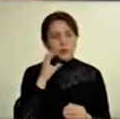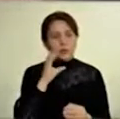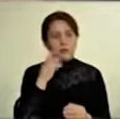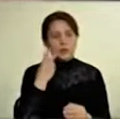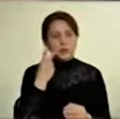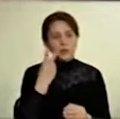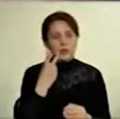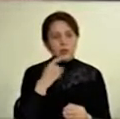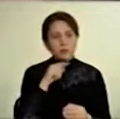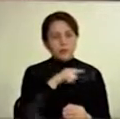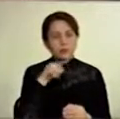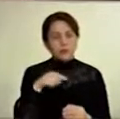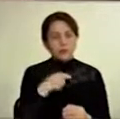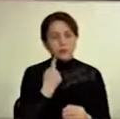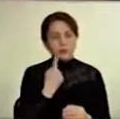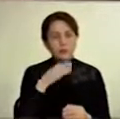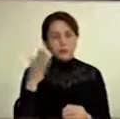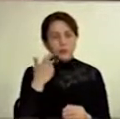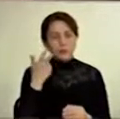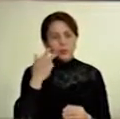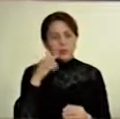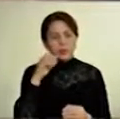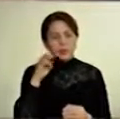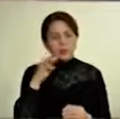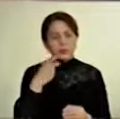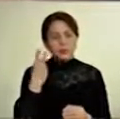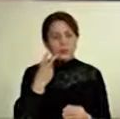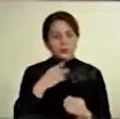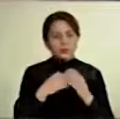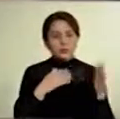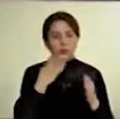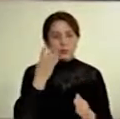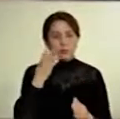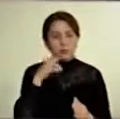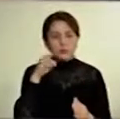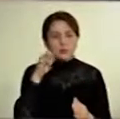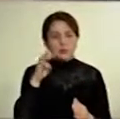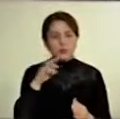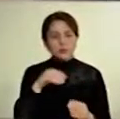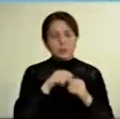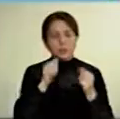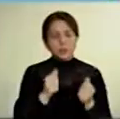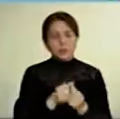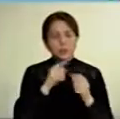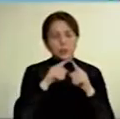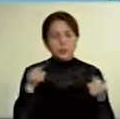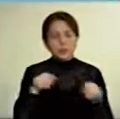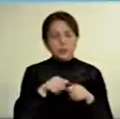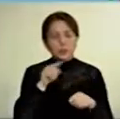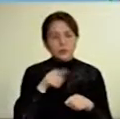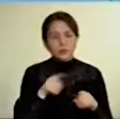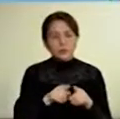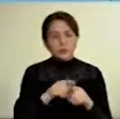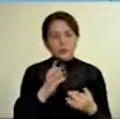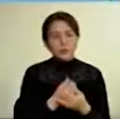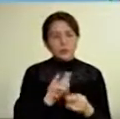ularning bitta tomoni 3 desimetr, ikkinchi tomoni 4 desimetr shakldagi uchburchak. Uni ham topishimiz uchun esa